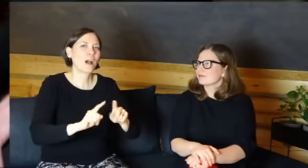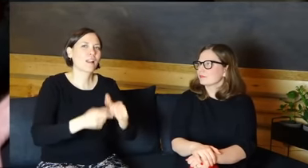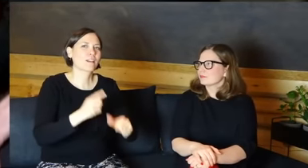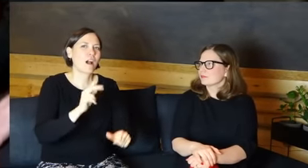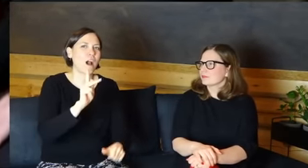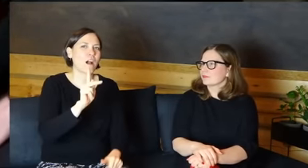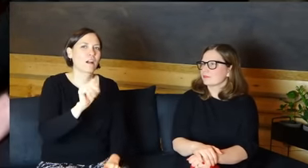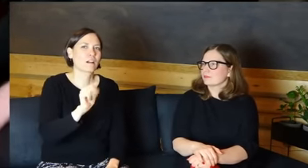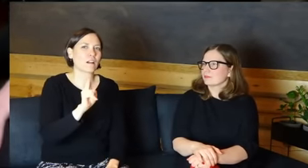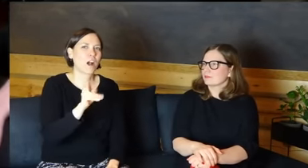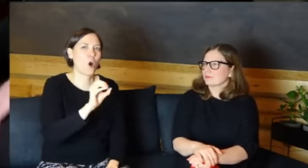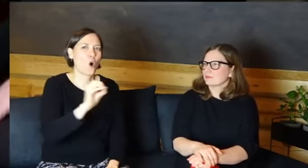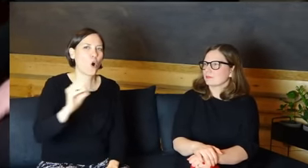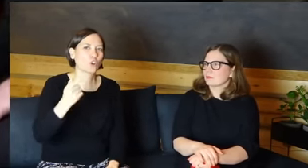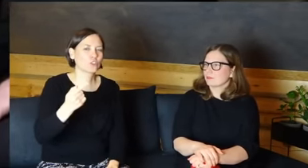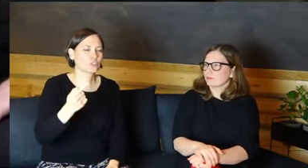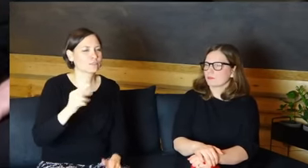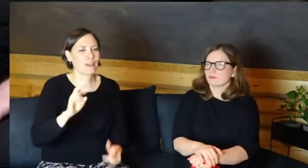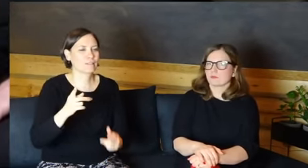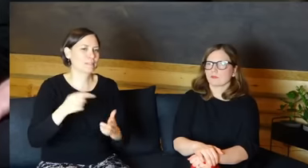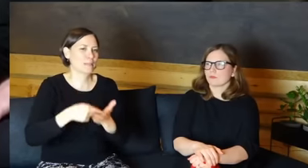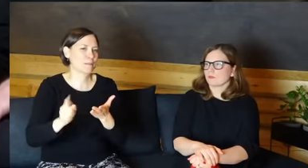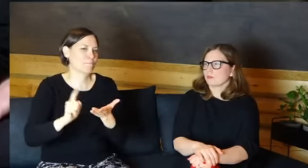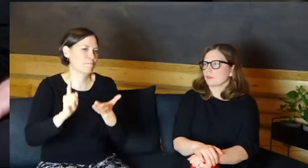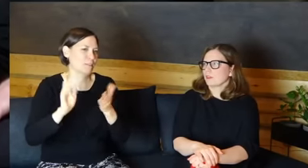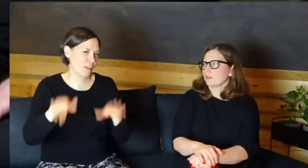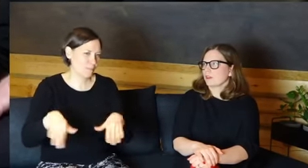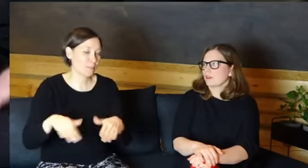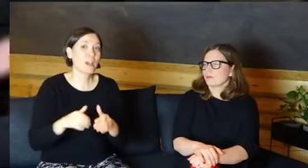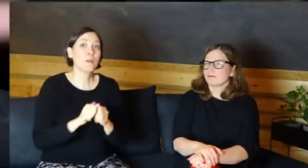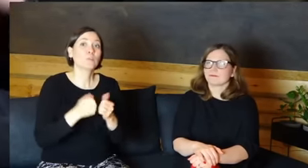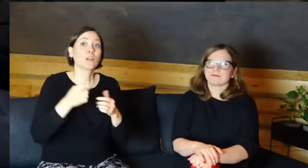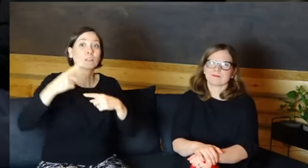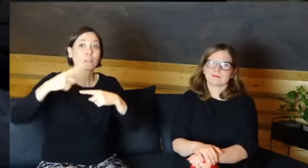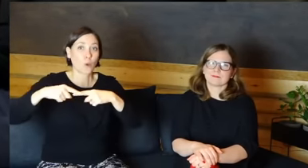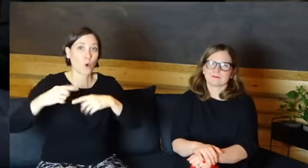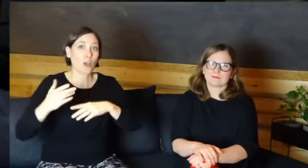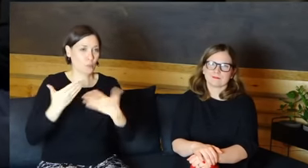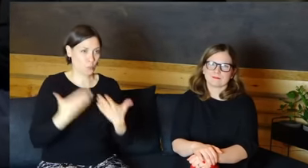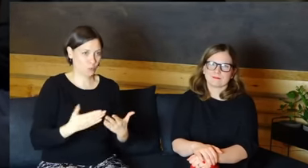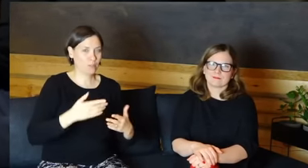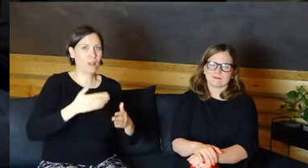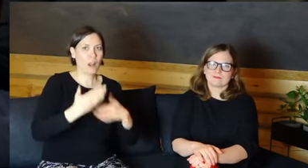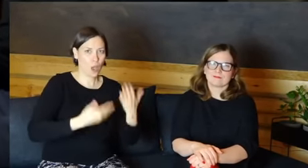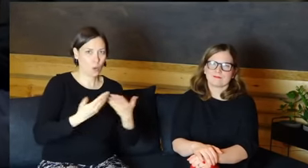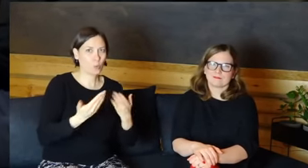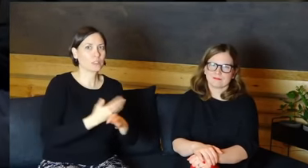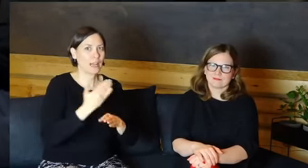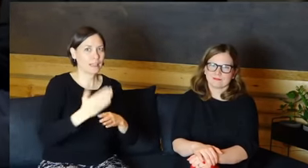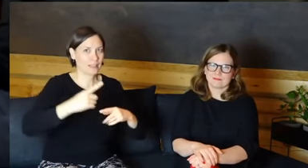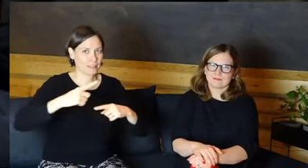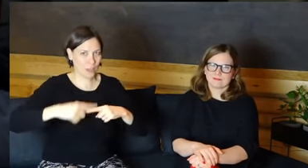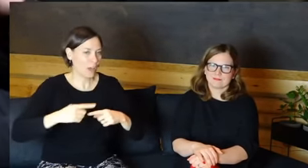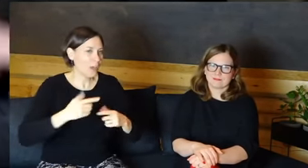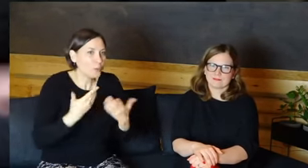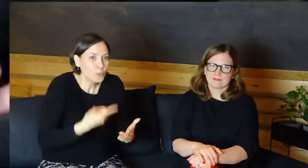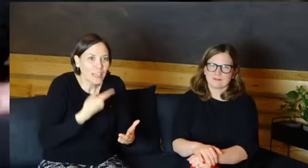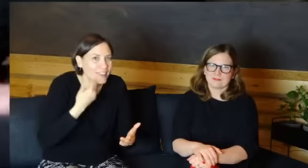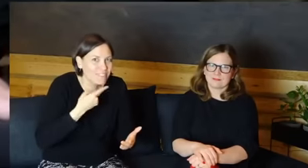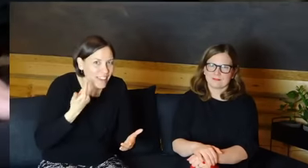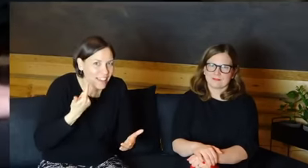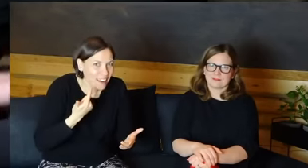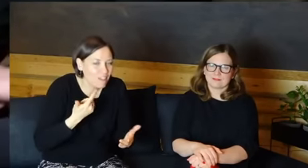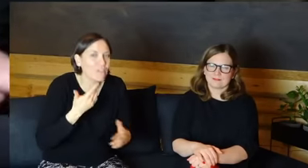kyselyyn, millä me puhutaankaan siitä, mutta ennen taukoa, nyt tulee siis tauko tämän laulun jälkeen, ei nyt vaan laulun jälkeen.